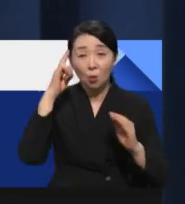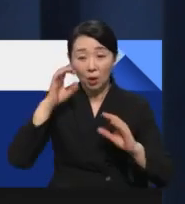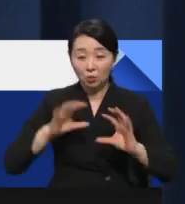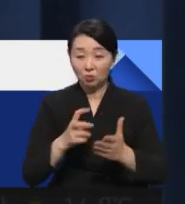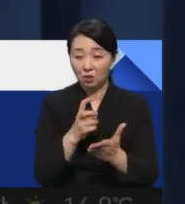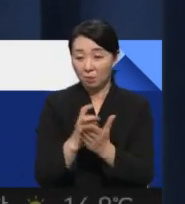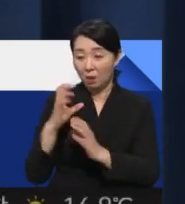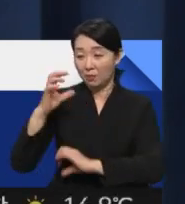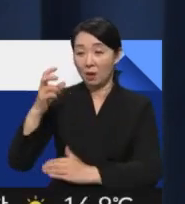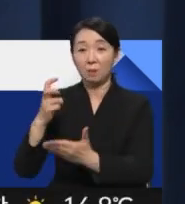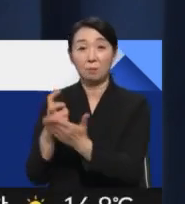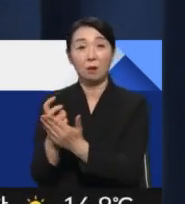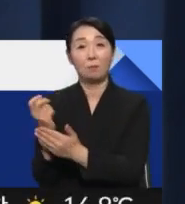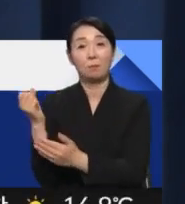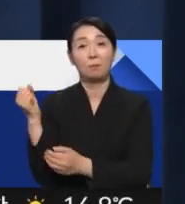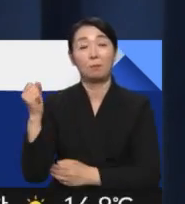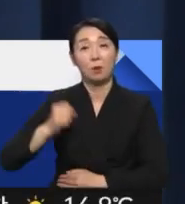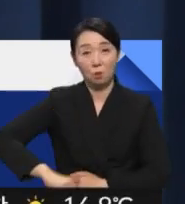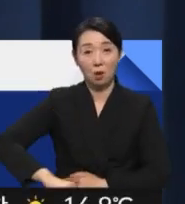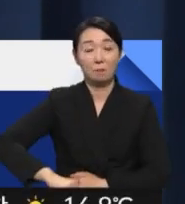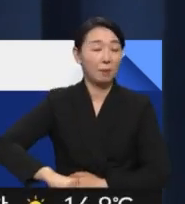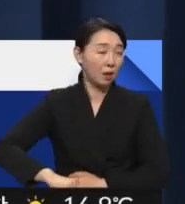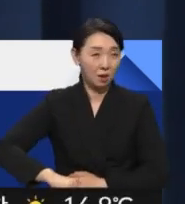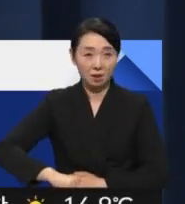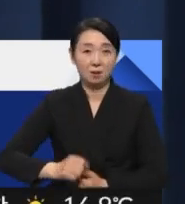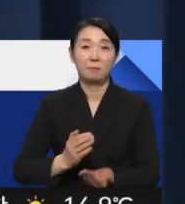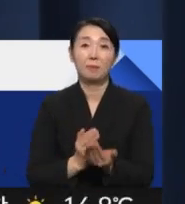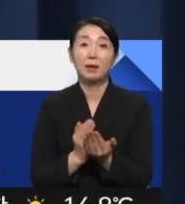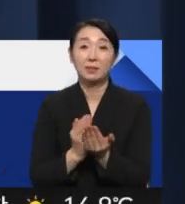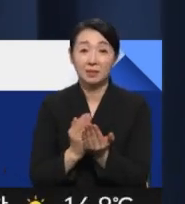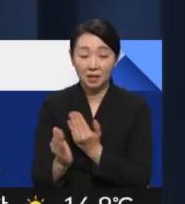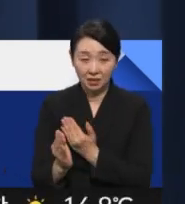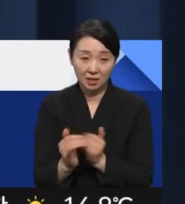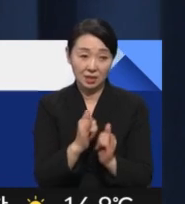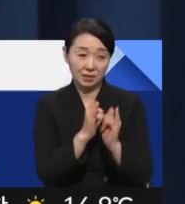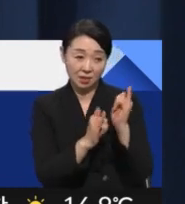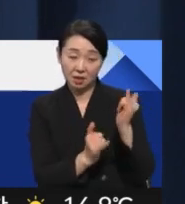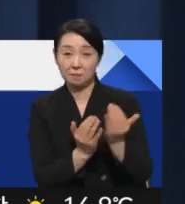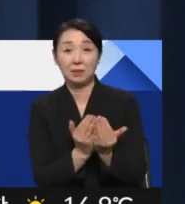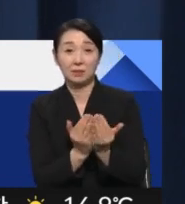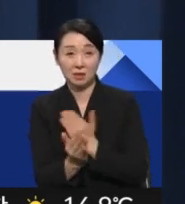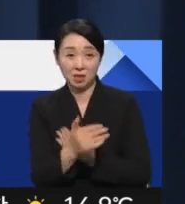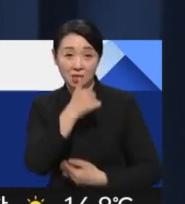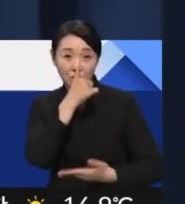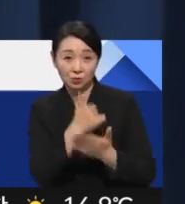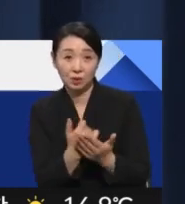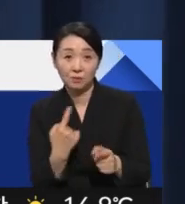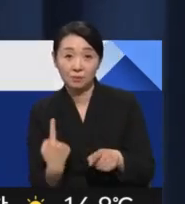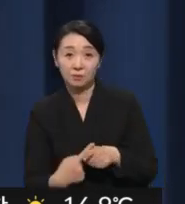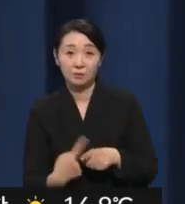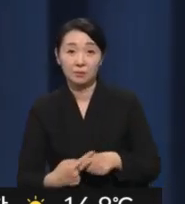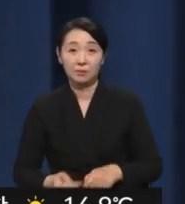모두 위반한 반인도적, 반인륜적 범죄 행위입니다.